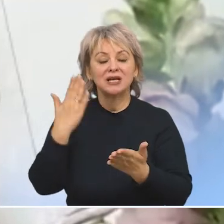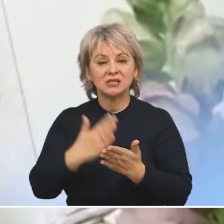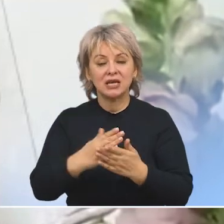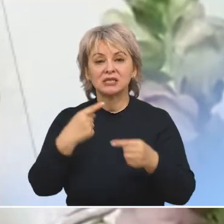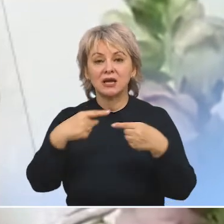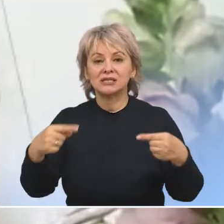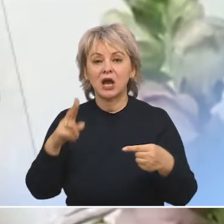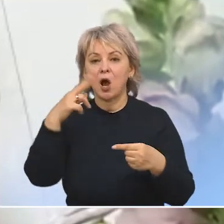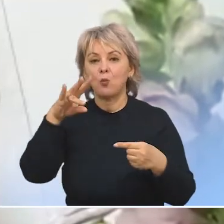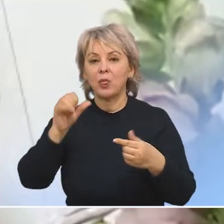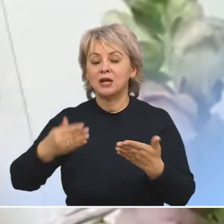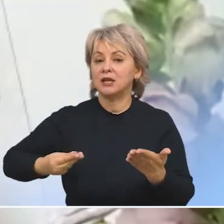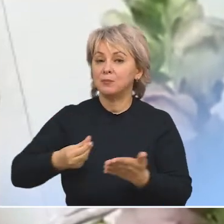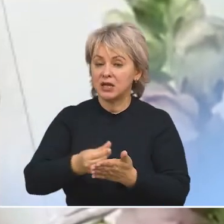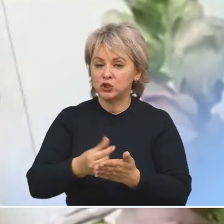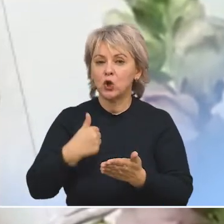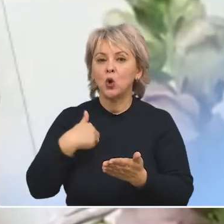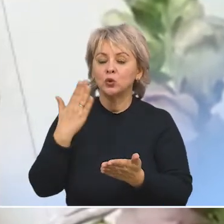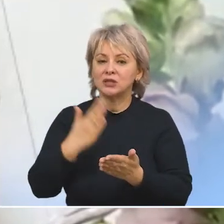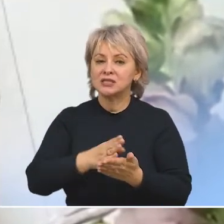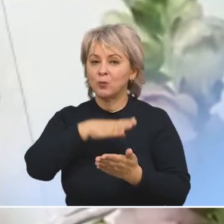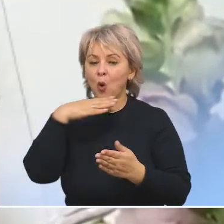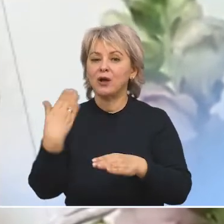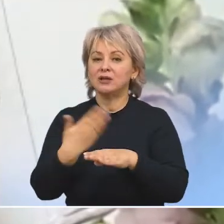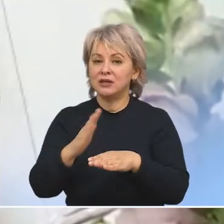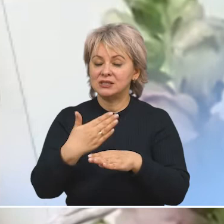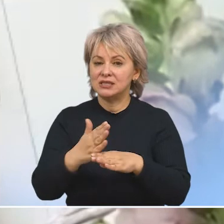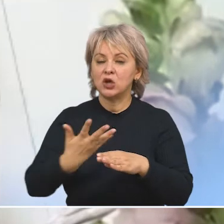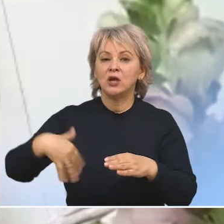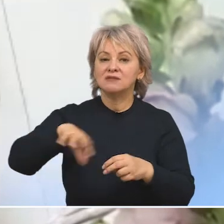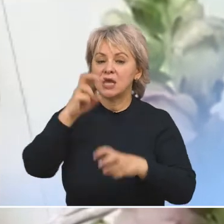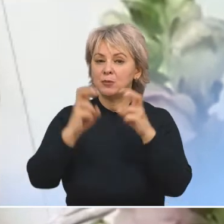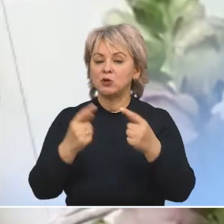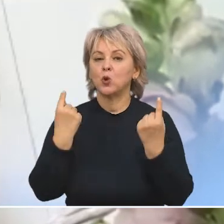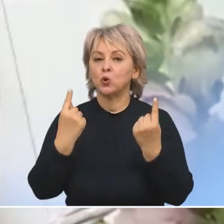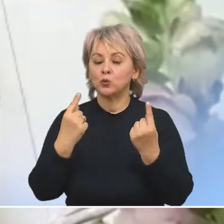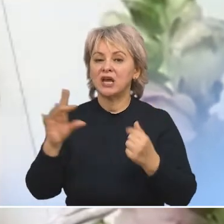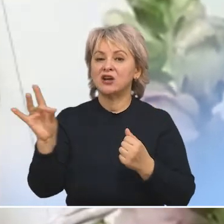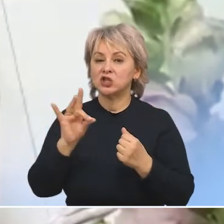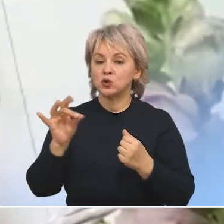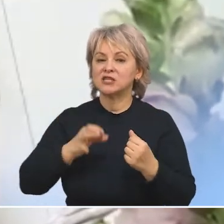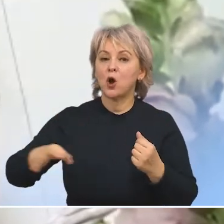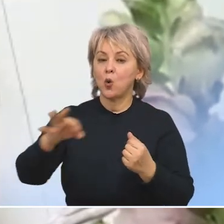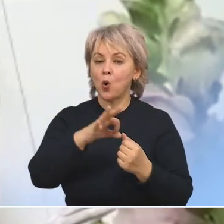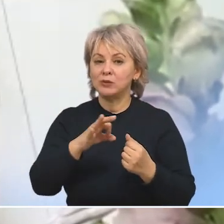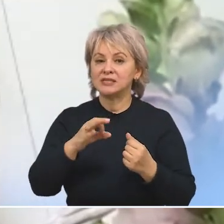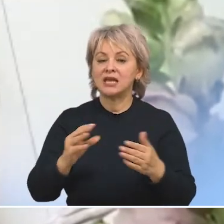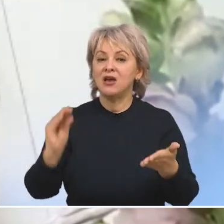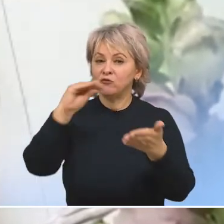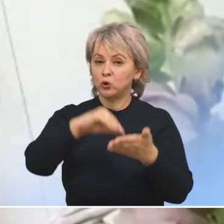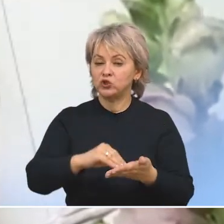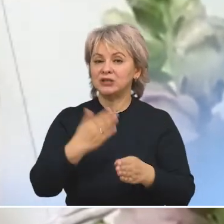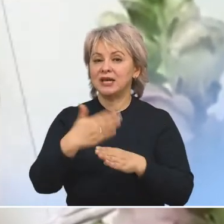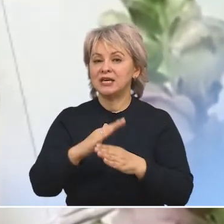есть различные коммунальные платежи, у нас есть масса кредитов, все предприятия крупные в Ростовской области